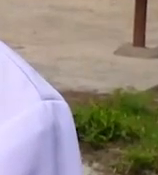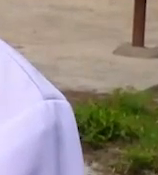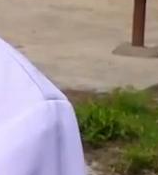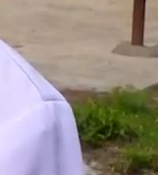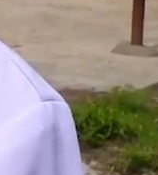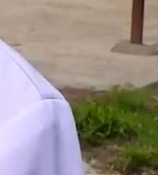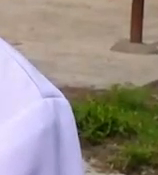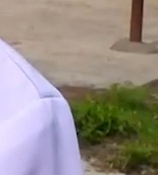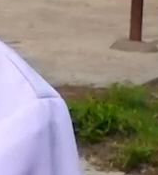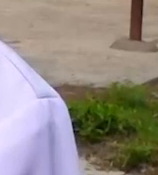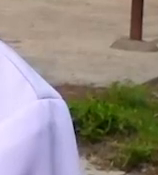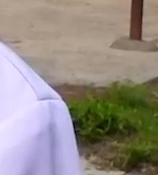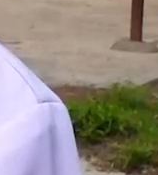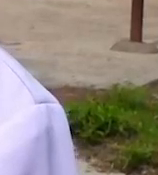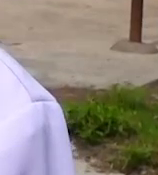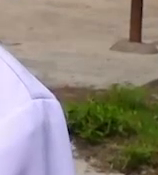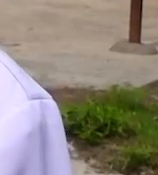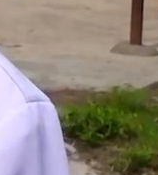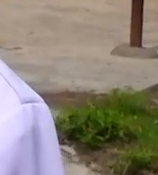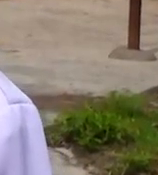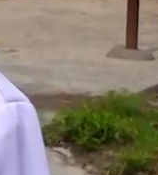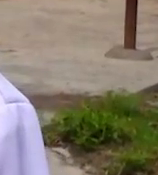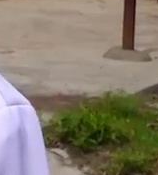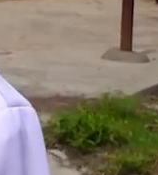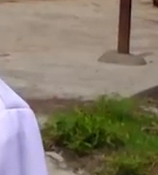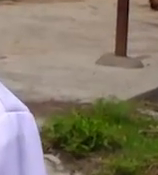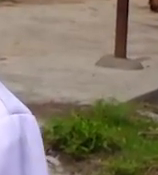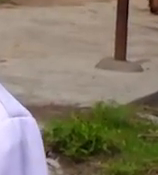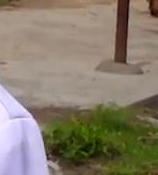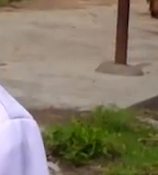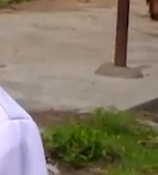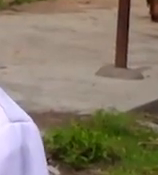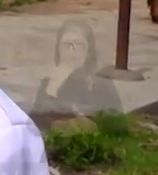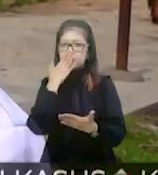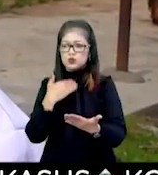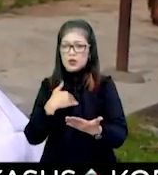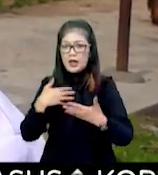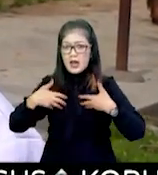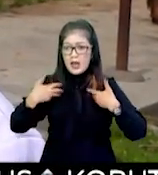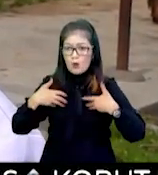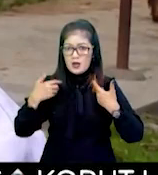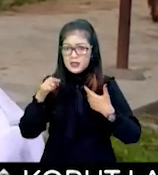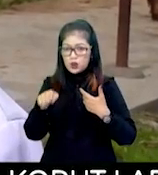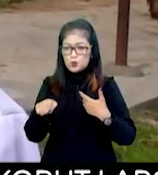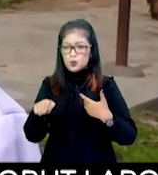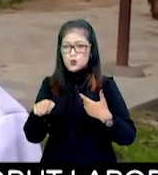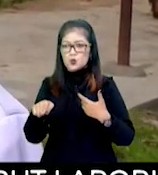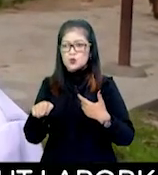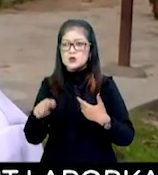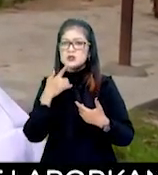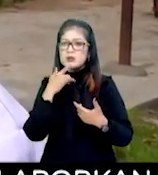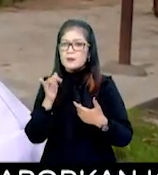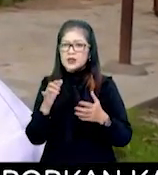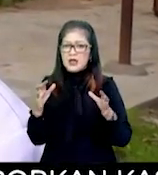tidak jadi meluas, kita mengingatkan pemilik ternak untuk tidak istilahnya menggabungkan dengan ternak